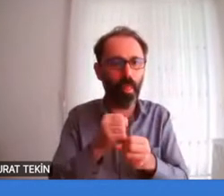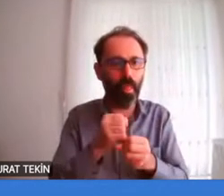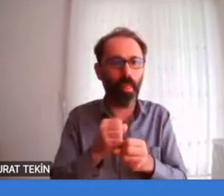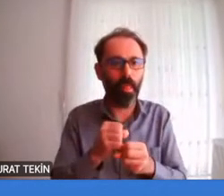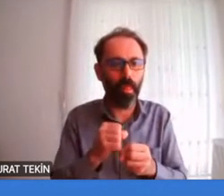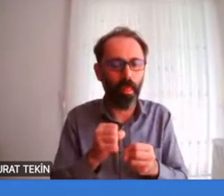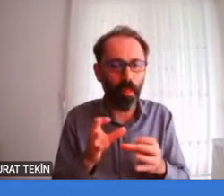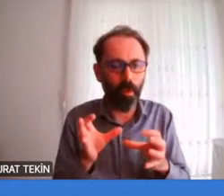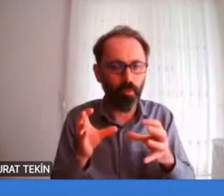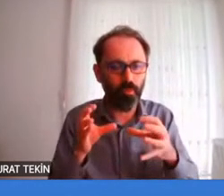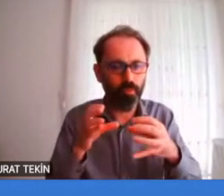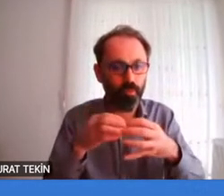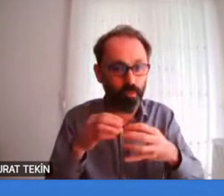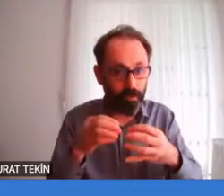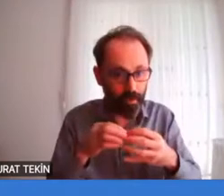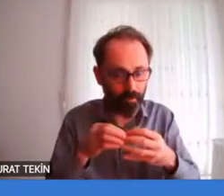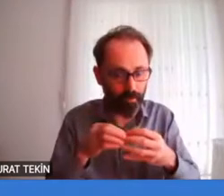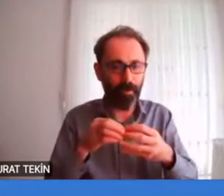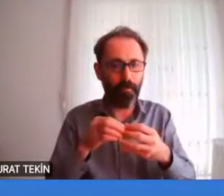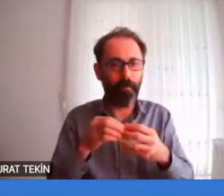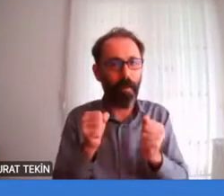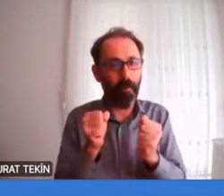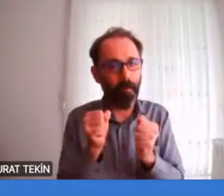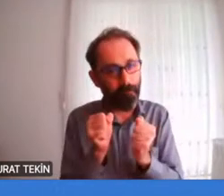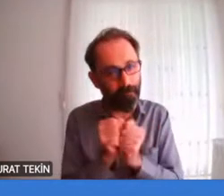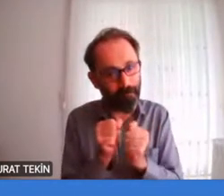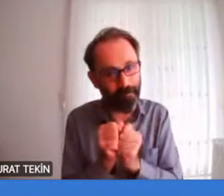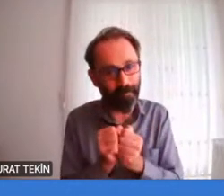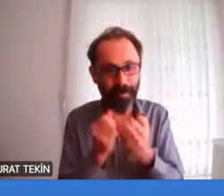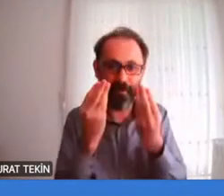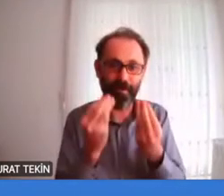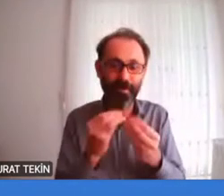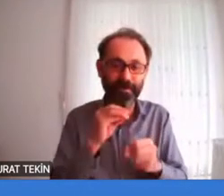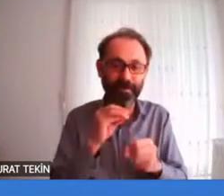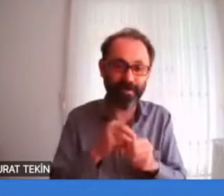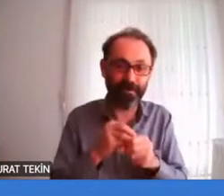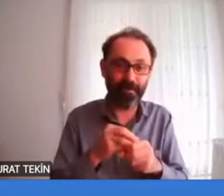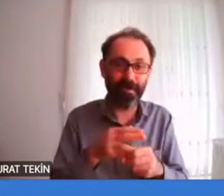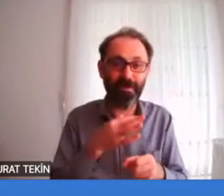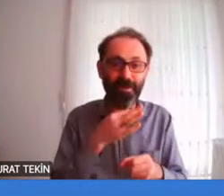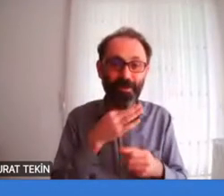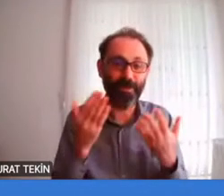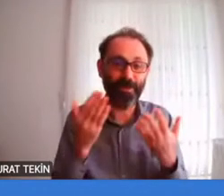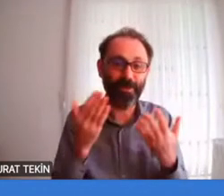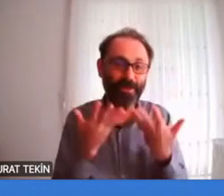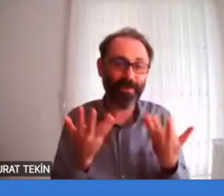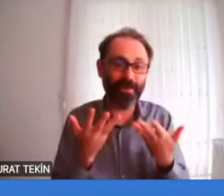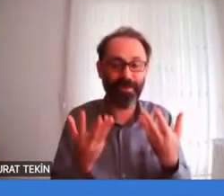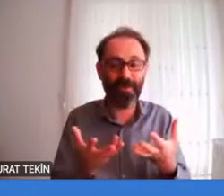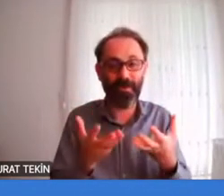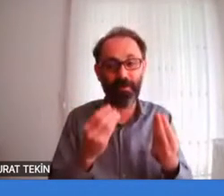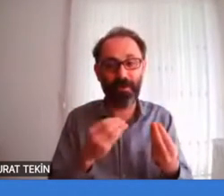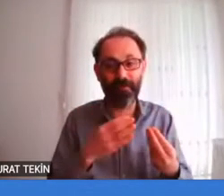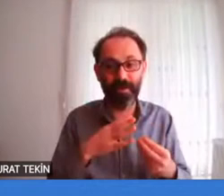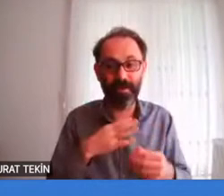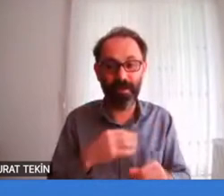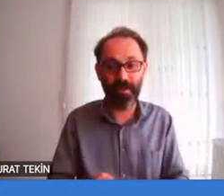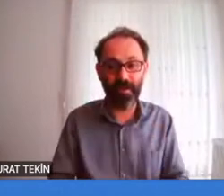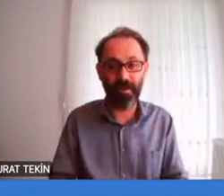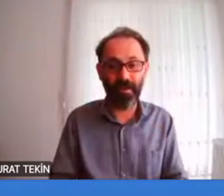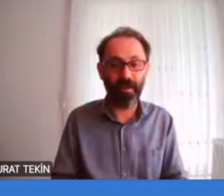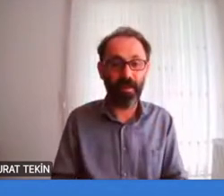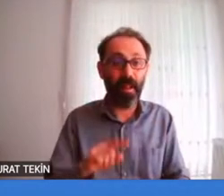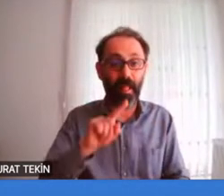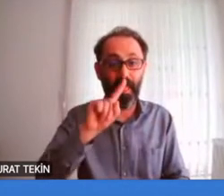teknik ekibi İsmail Hakkı hocamı burada tebrik ediyorum. Hocalarım, teknik ekipteki hocalarımı tebrik ediyorum ama